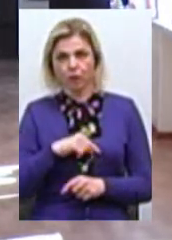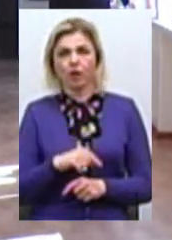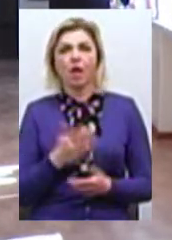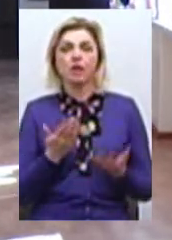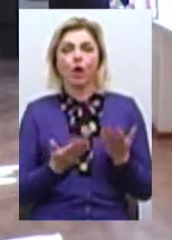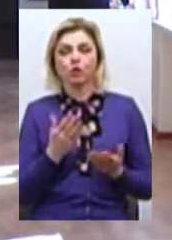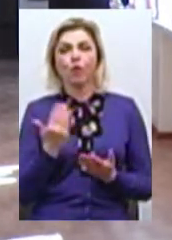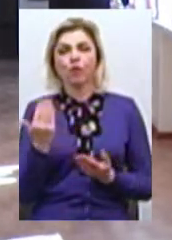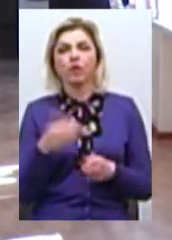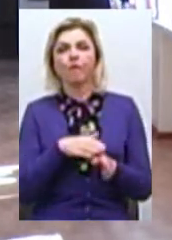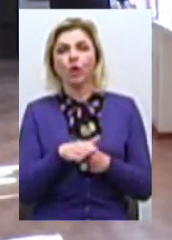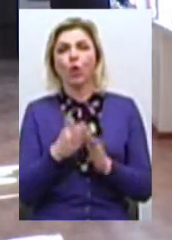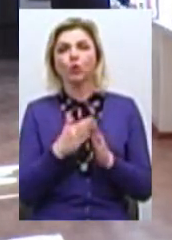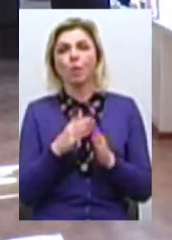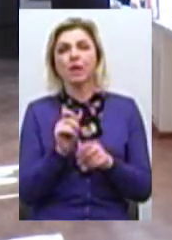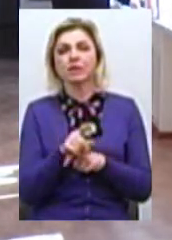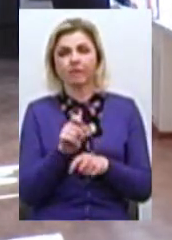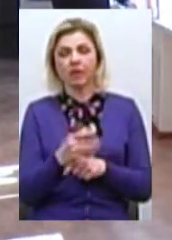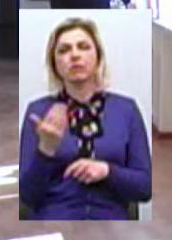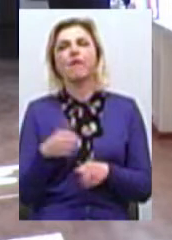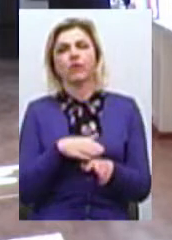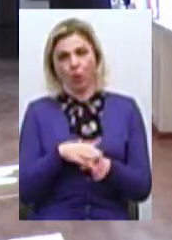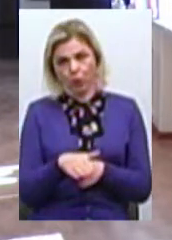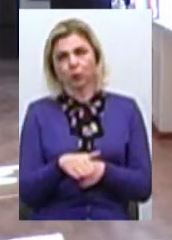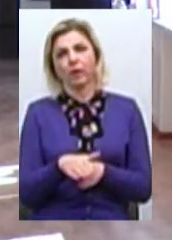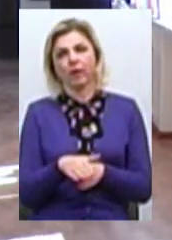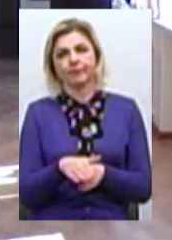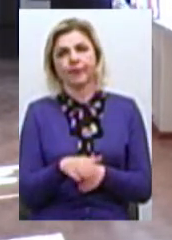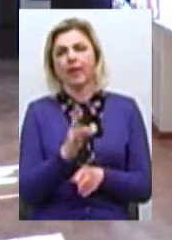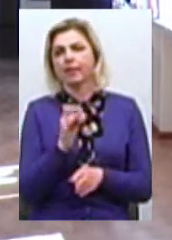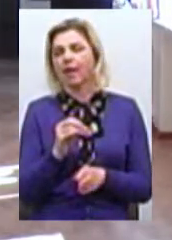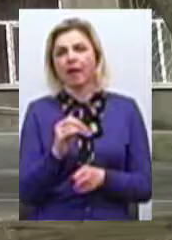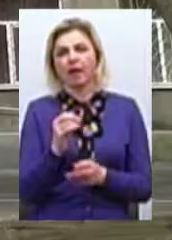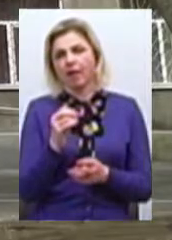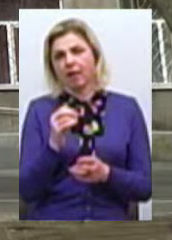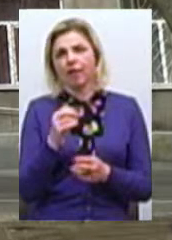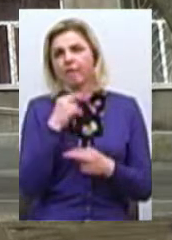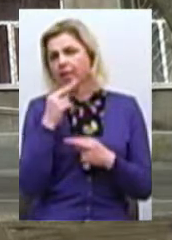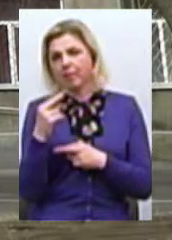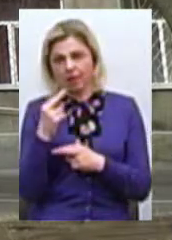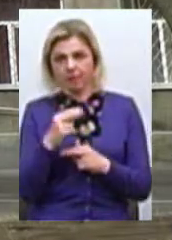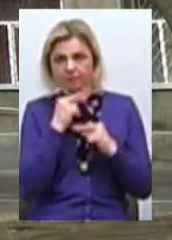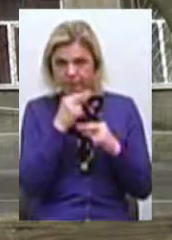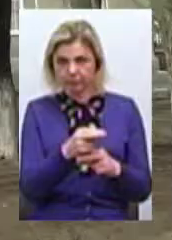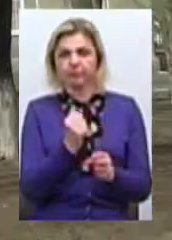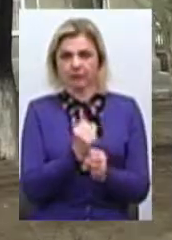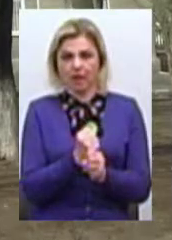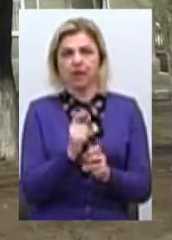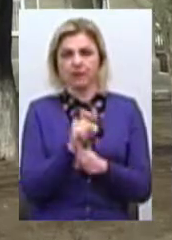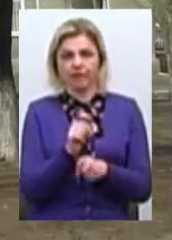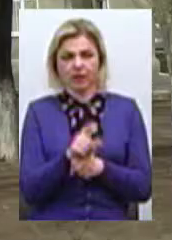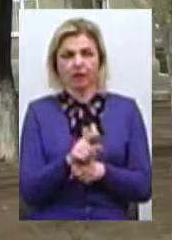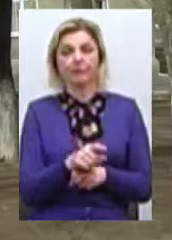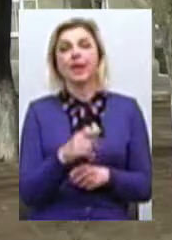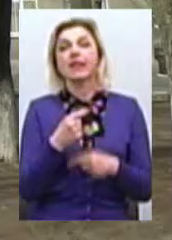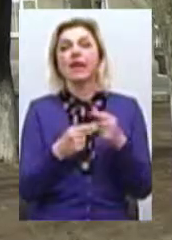якщо вона виконує домашні завдання, то вона їх виконує, не відволікається. Наставник зі своїм підопічним можуть виходити за межі